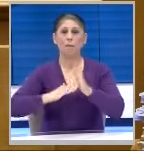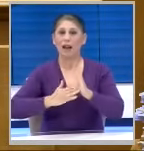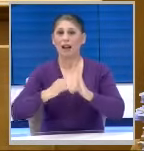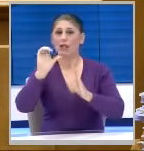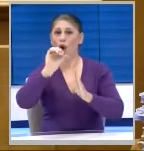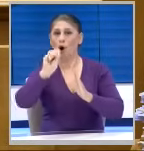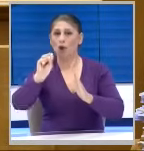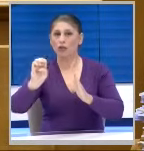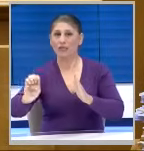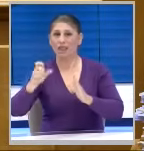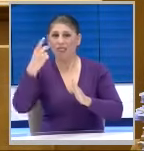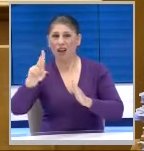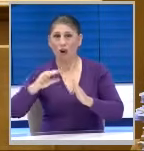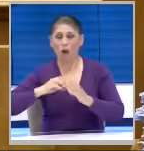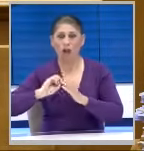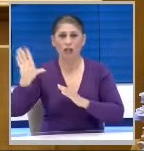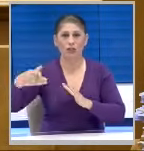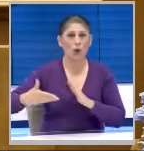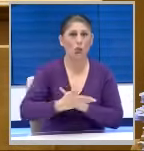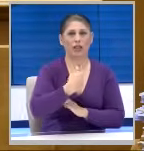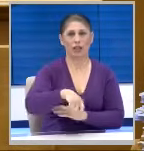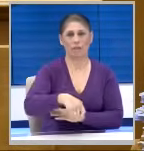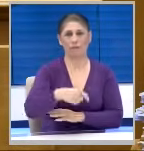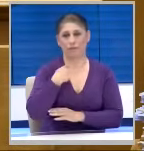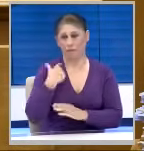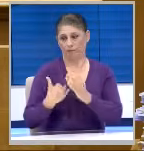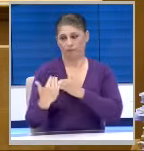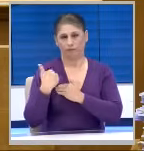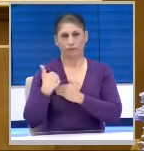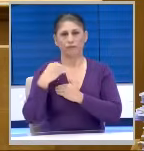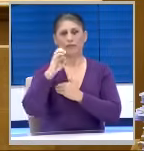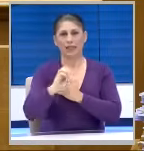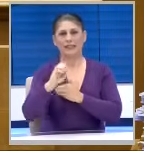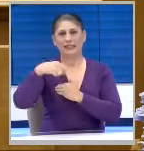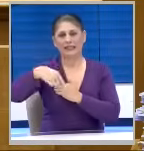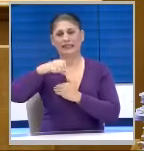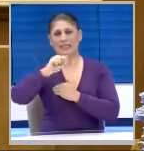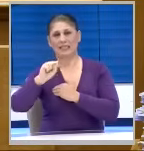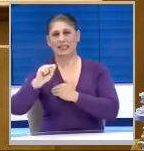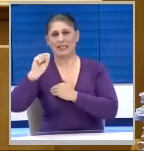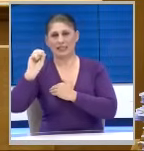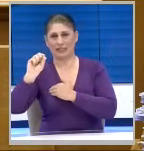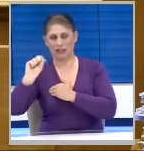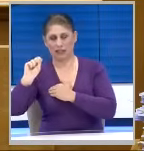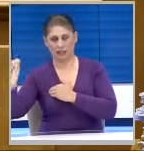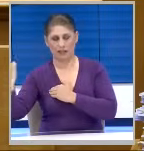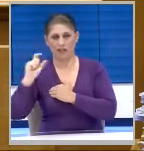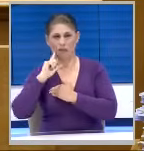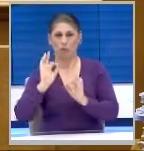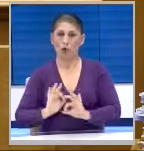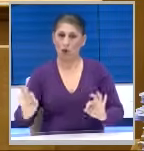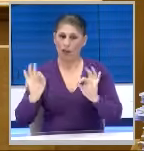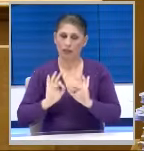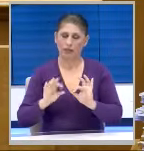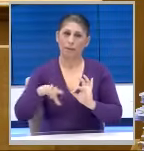οσε όπως με ρωτάτε η λειτουργία του etcs προλαμβάνει το λάθος του μηχανοδηγού δηλαδή